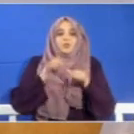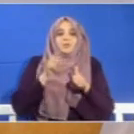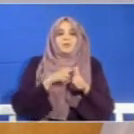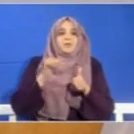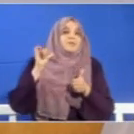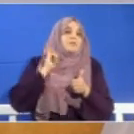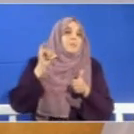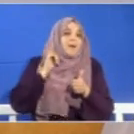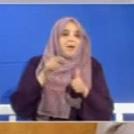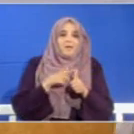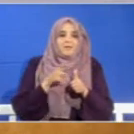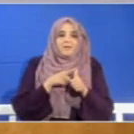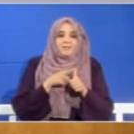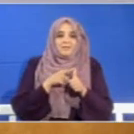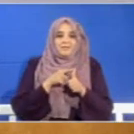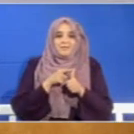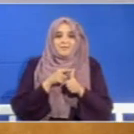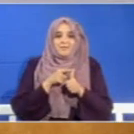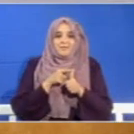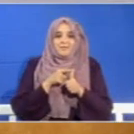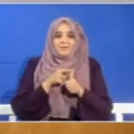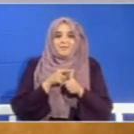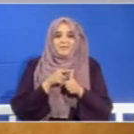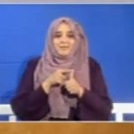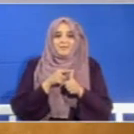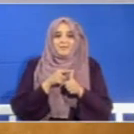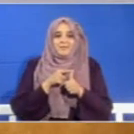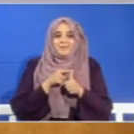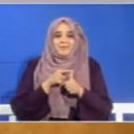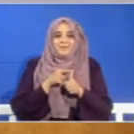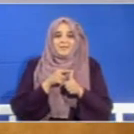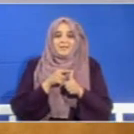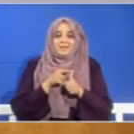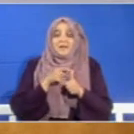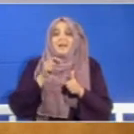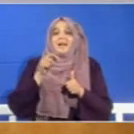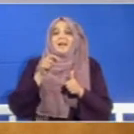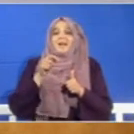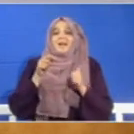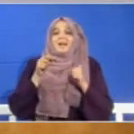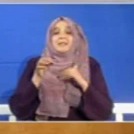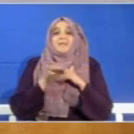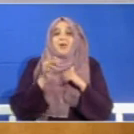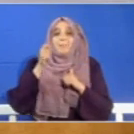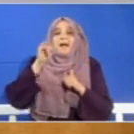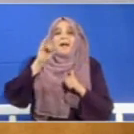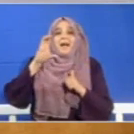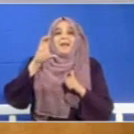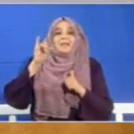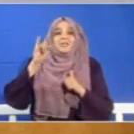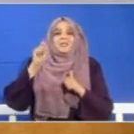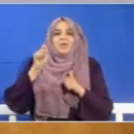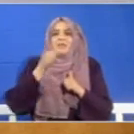الطيب هو الأول. الطيب كان يتطيب. وأمنا عائشة رضي الله تعالى عنها قالت ما